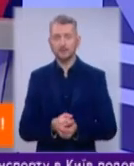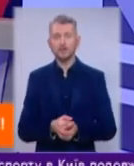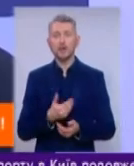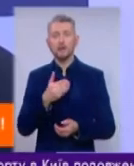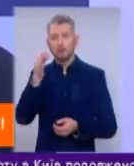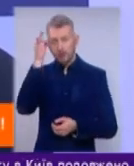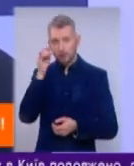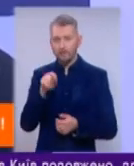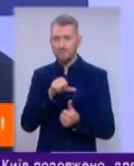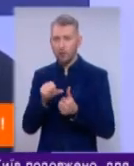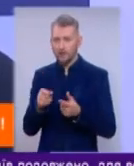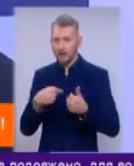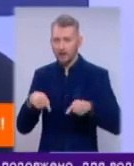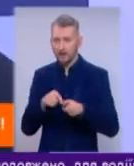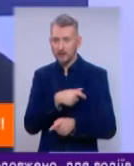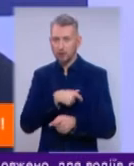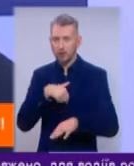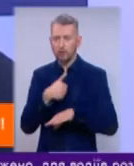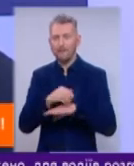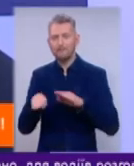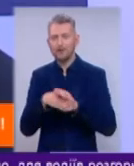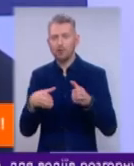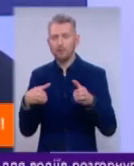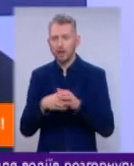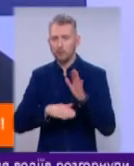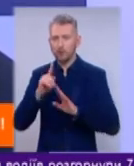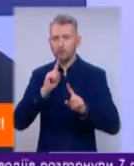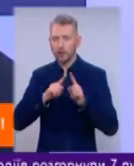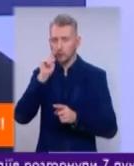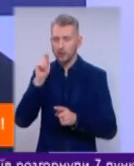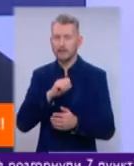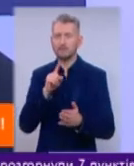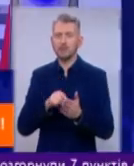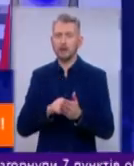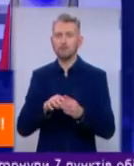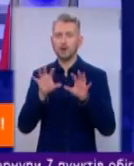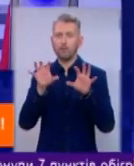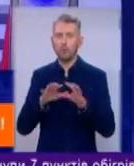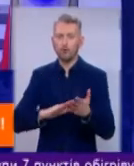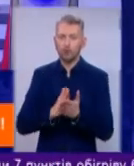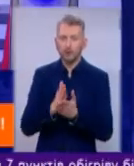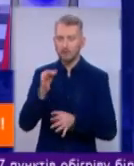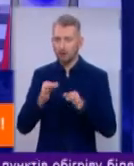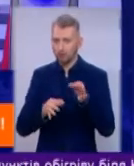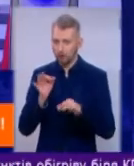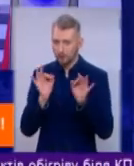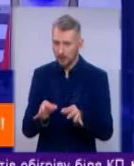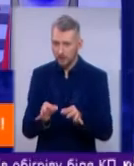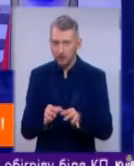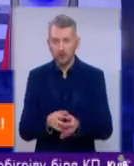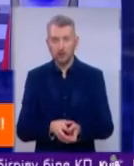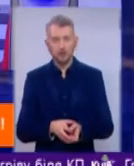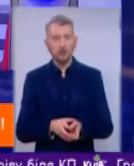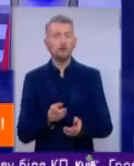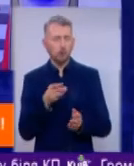ви позафракційний депутат, голова підкомітету Верховної Ради України з питань правової політики та правосуддя. Все правильно? Ви